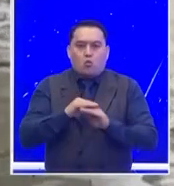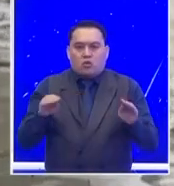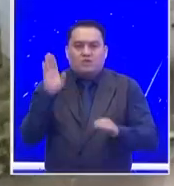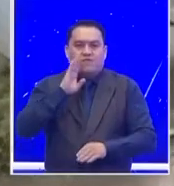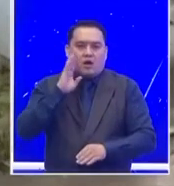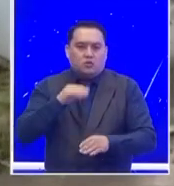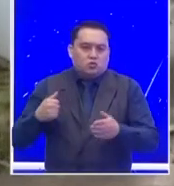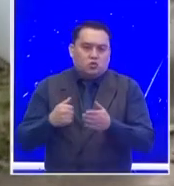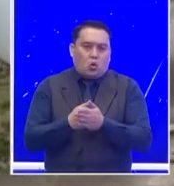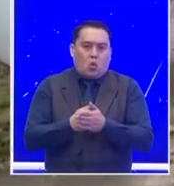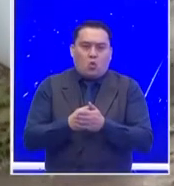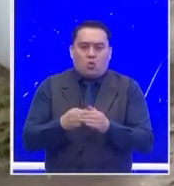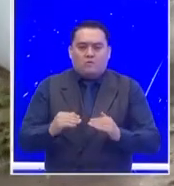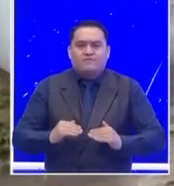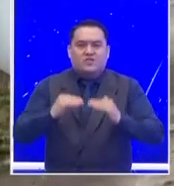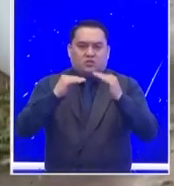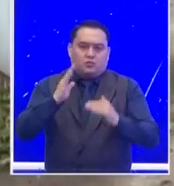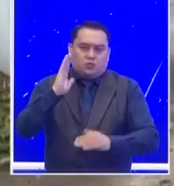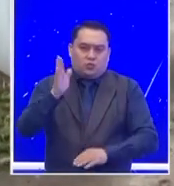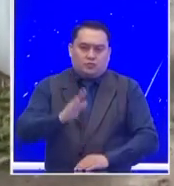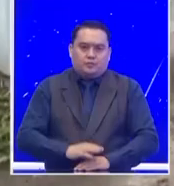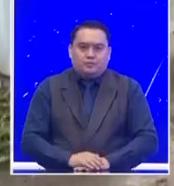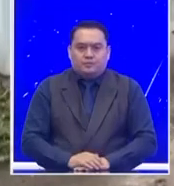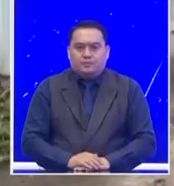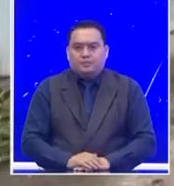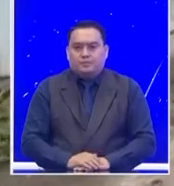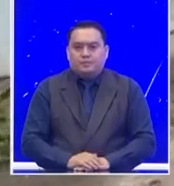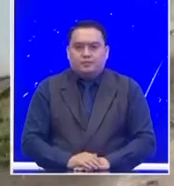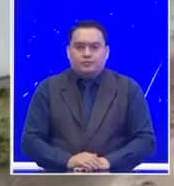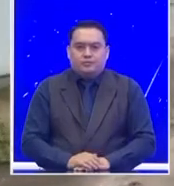в реках достигнет своего наивысшего значения.